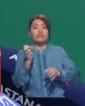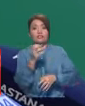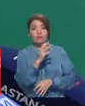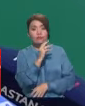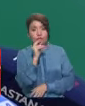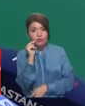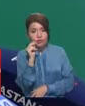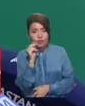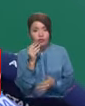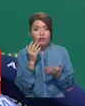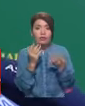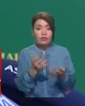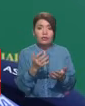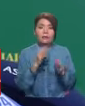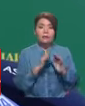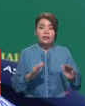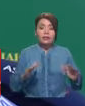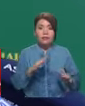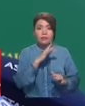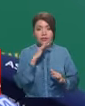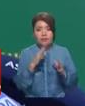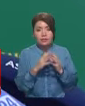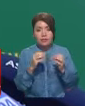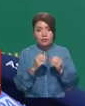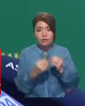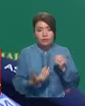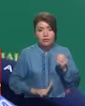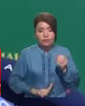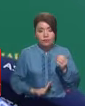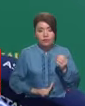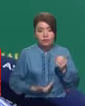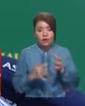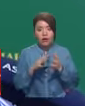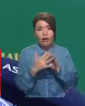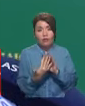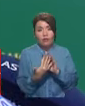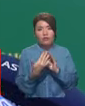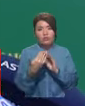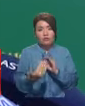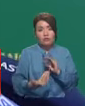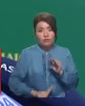большинство многодетных семей проживает в аулах, в сельских